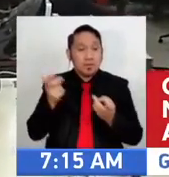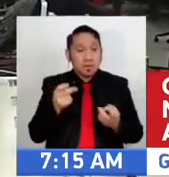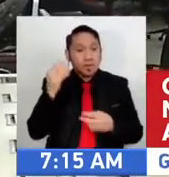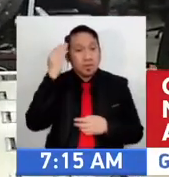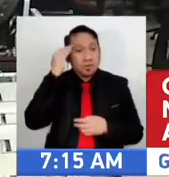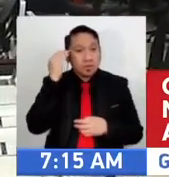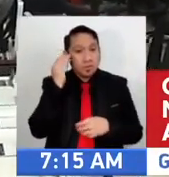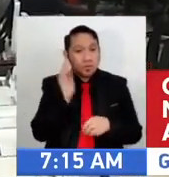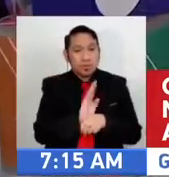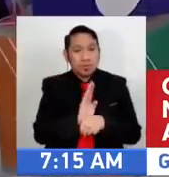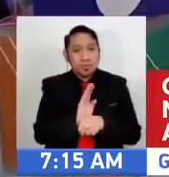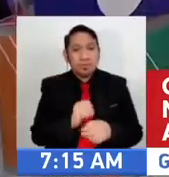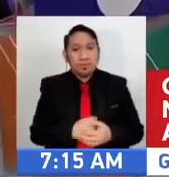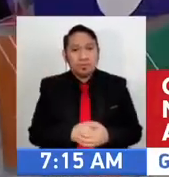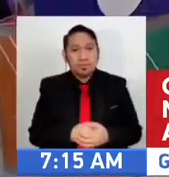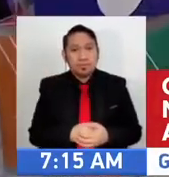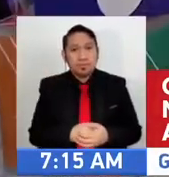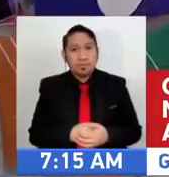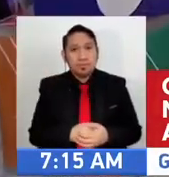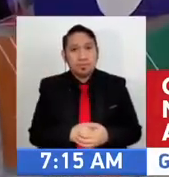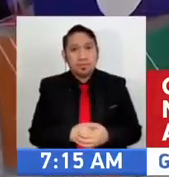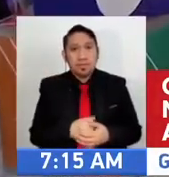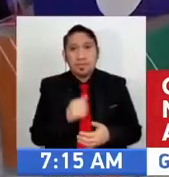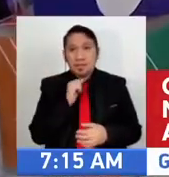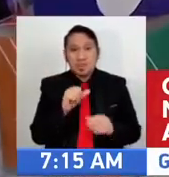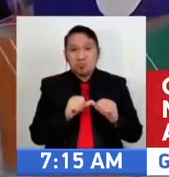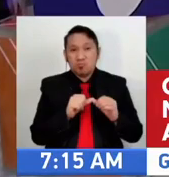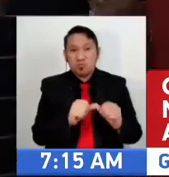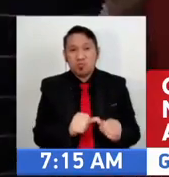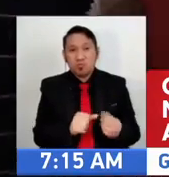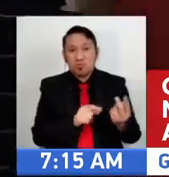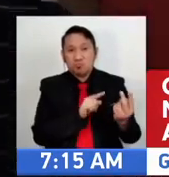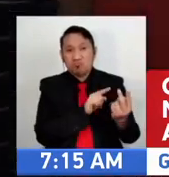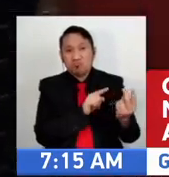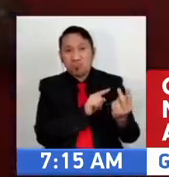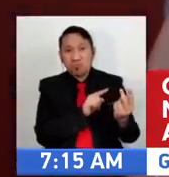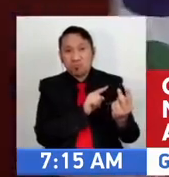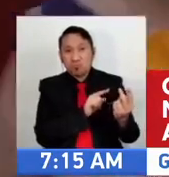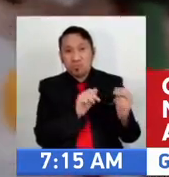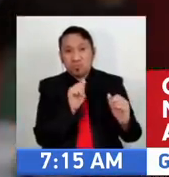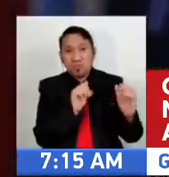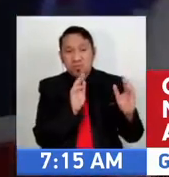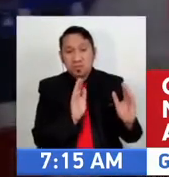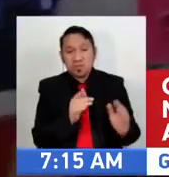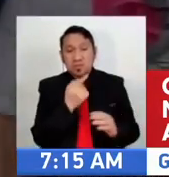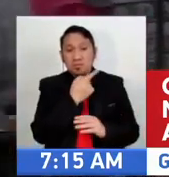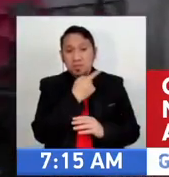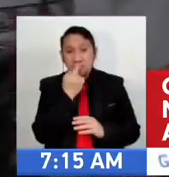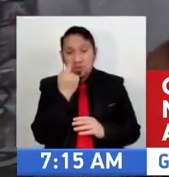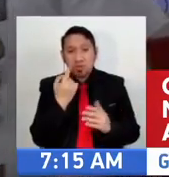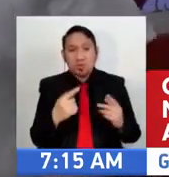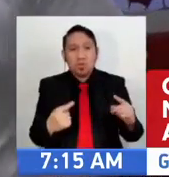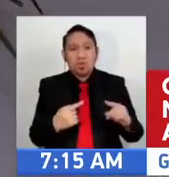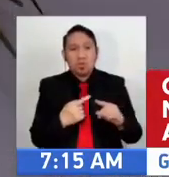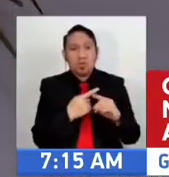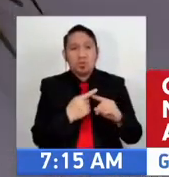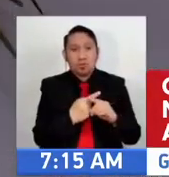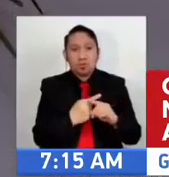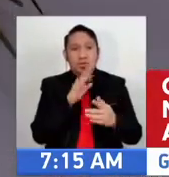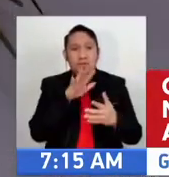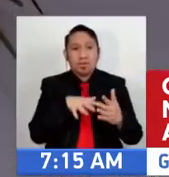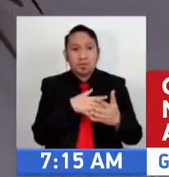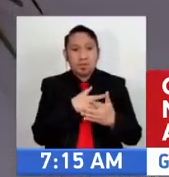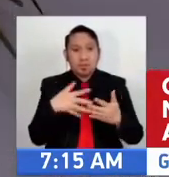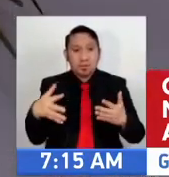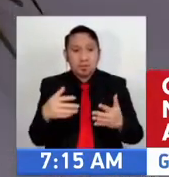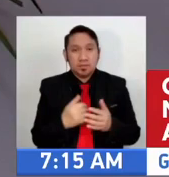to Remember. Hindi natuloy ang tambalan ni Alden at Bea sa movie project dahil sa conflicts sa kanilang schedule, base na